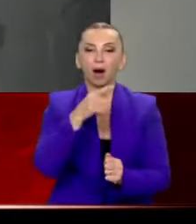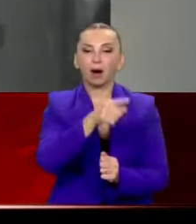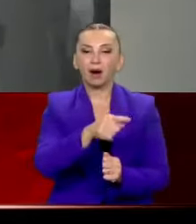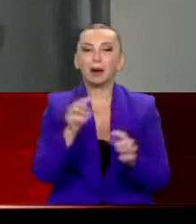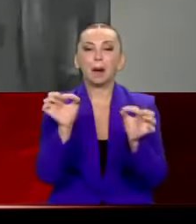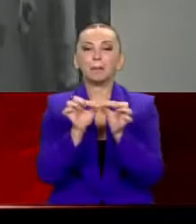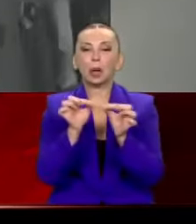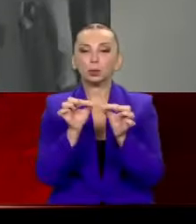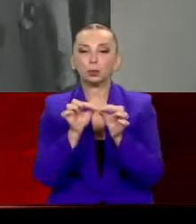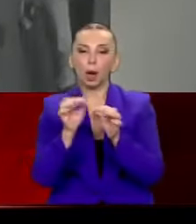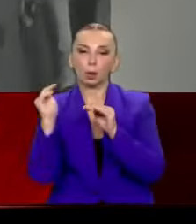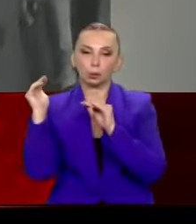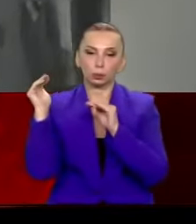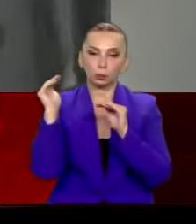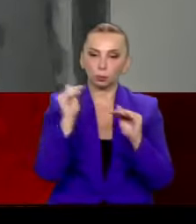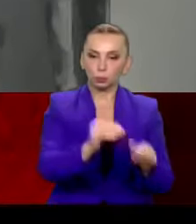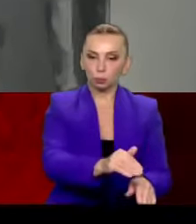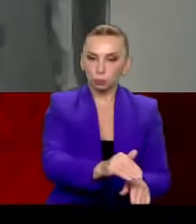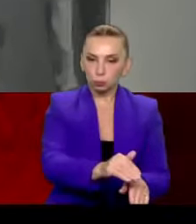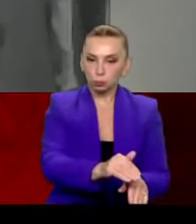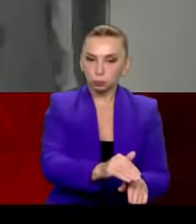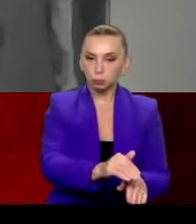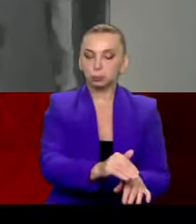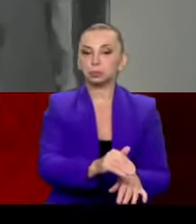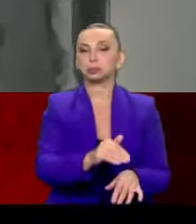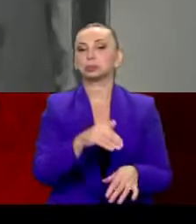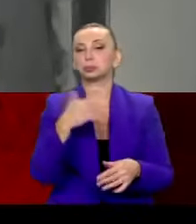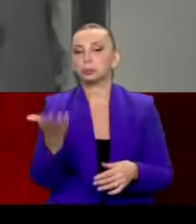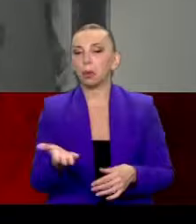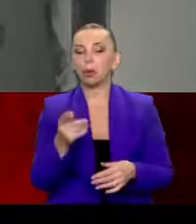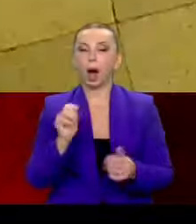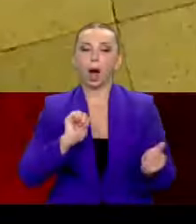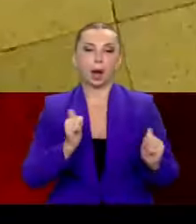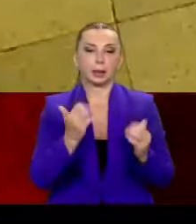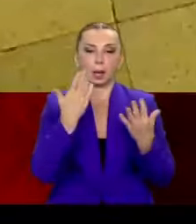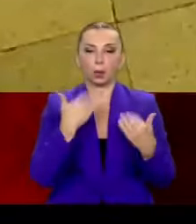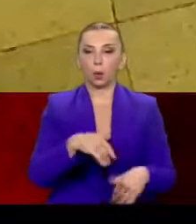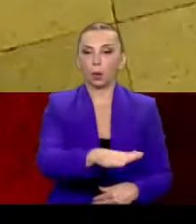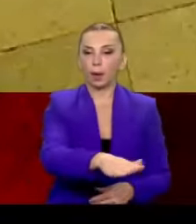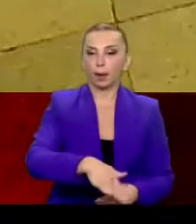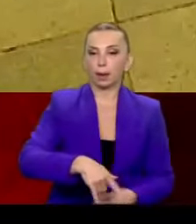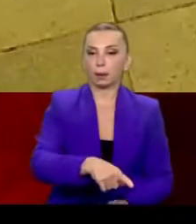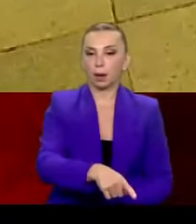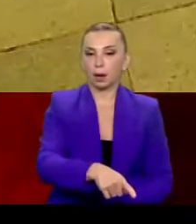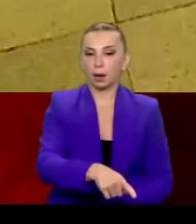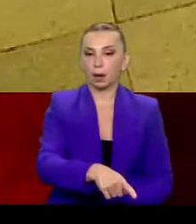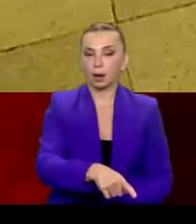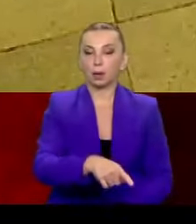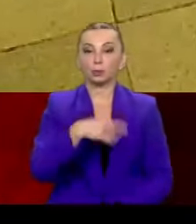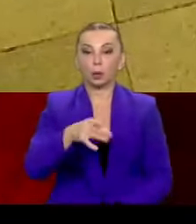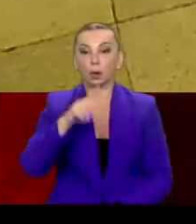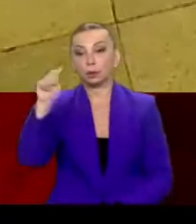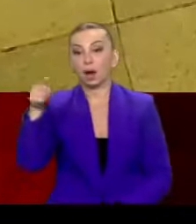Gökbulut ayağa kalktı. Kalkar kalkmaz da arkadaşının yumruğuyla yere yığıldı. Hareketsiz kaldı. Zaten yerde de düşürüyor,